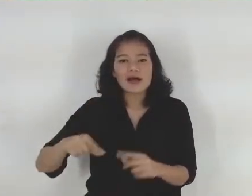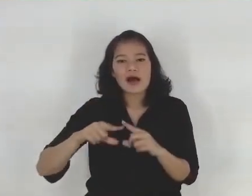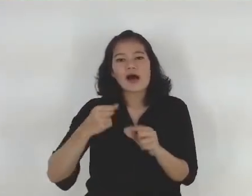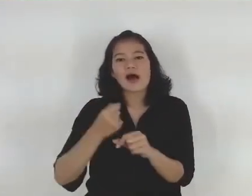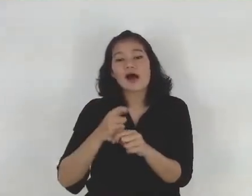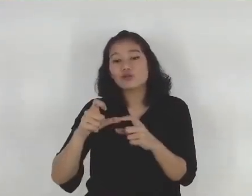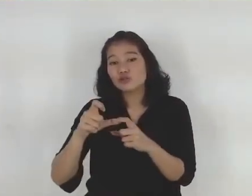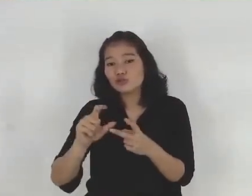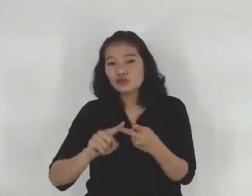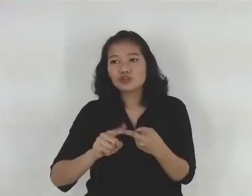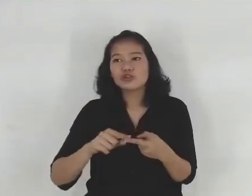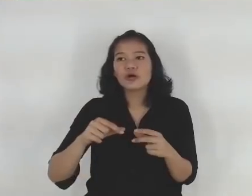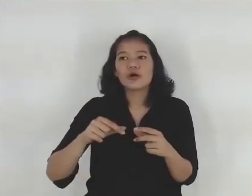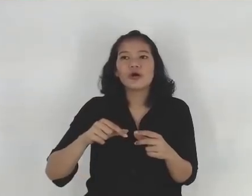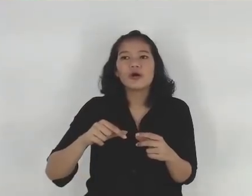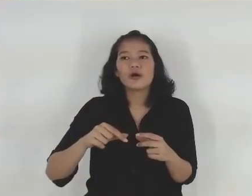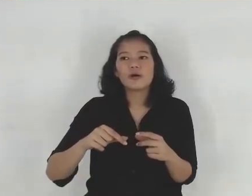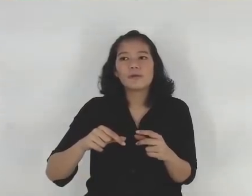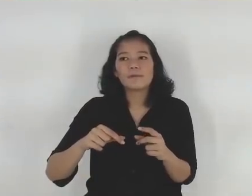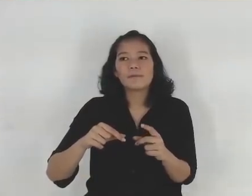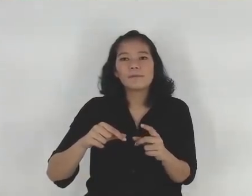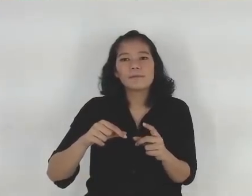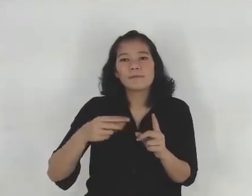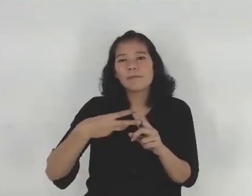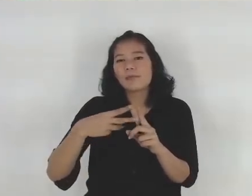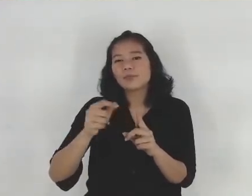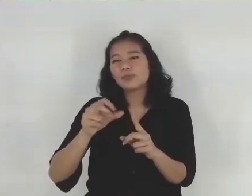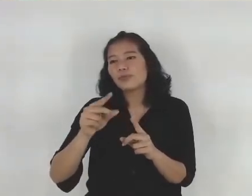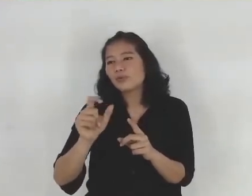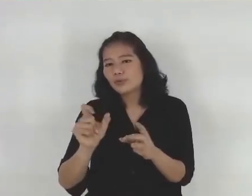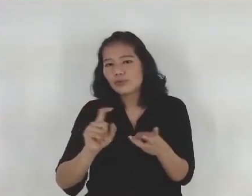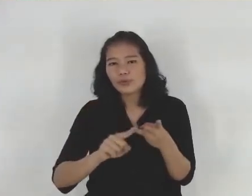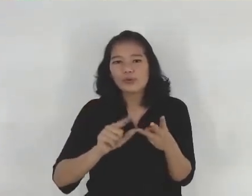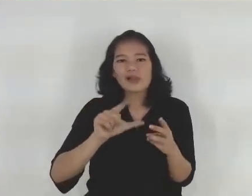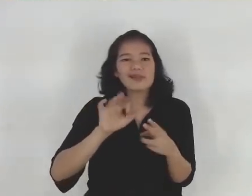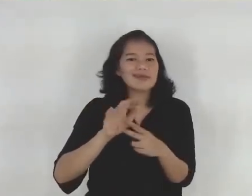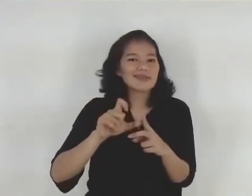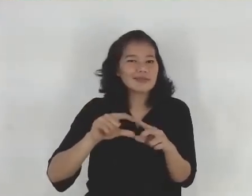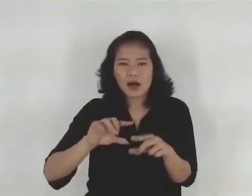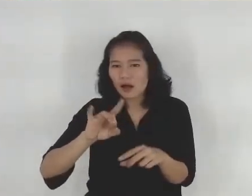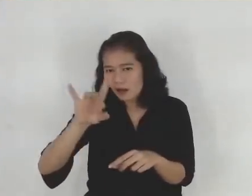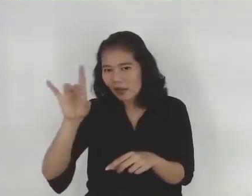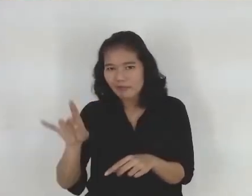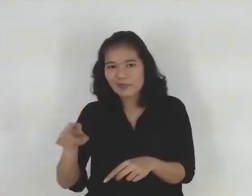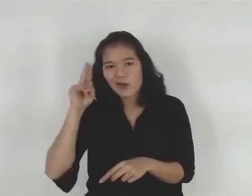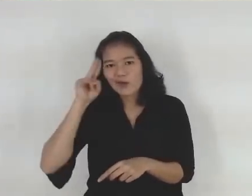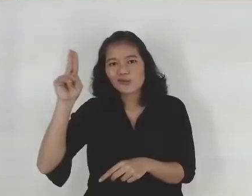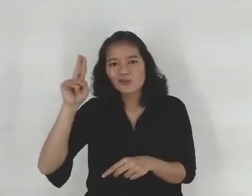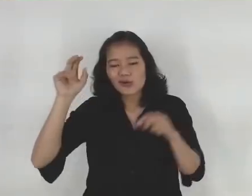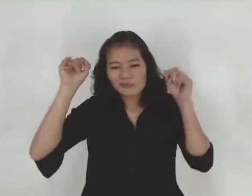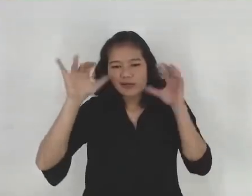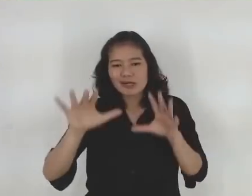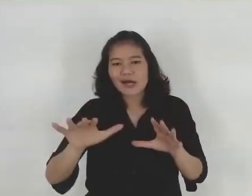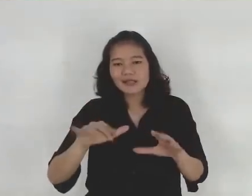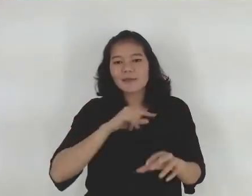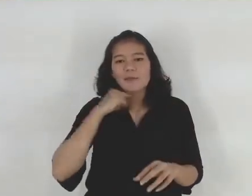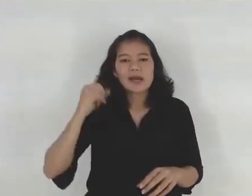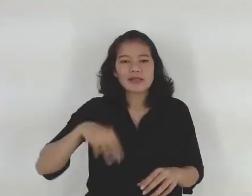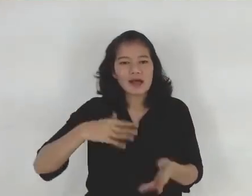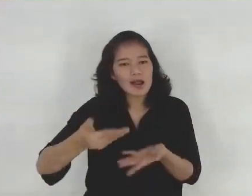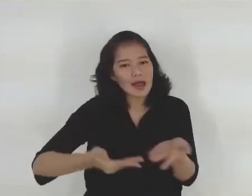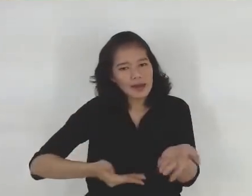pendeta klitos pendeta Guruh pendeta Linda Bapa Engkau berkati setiap pelayanan mereka